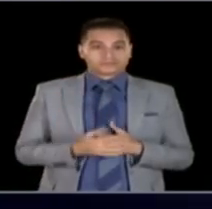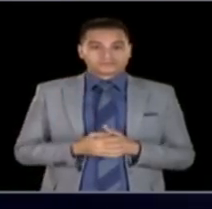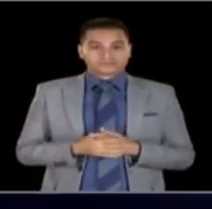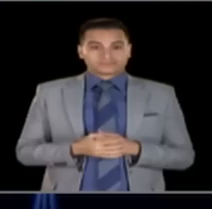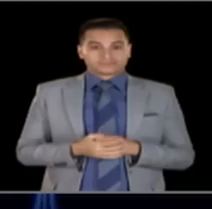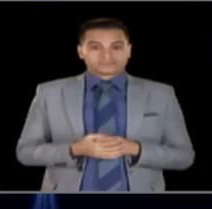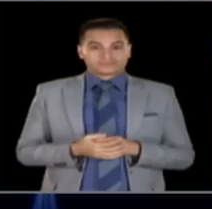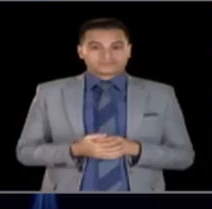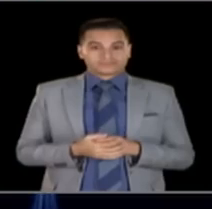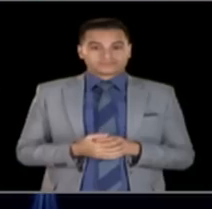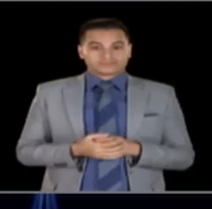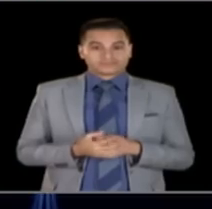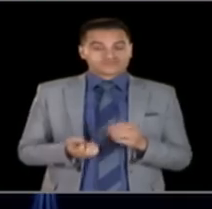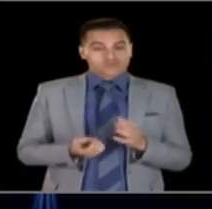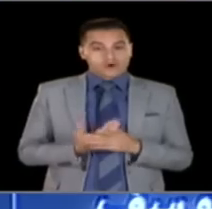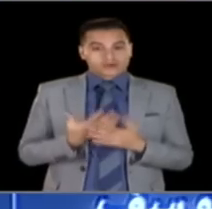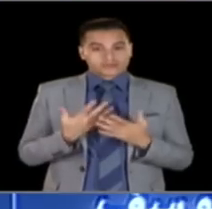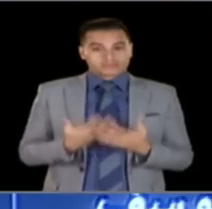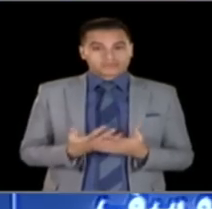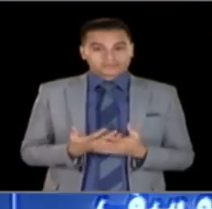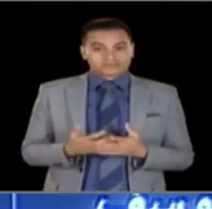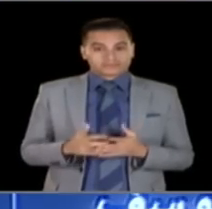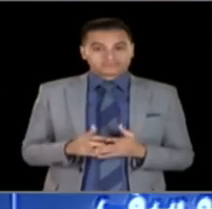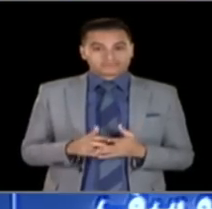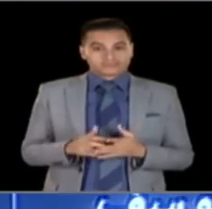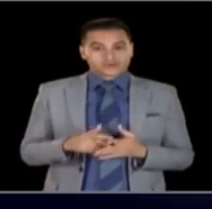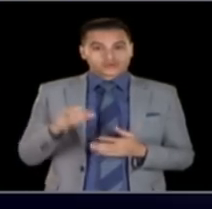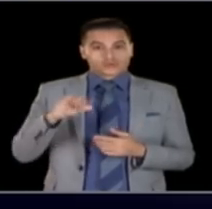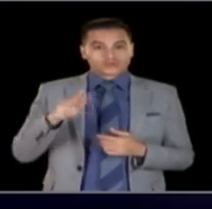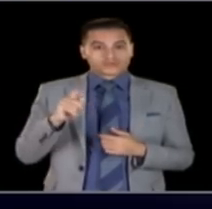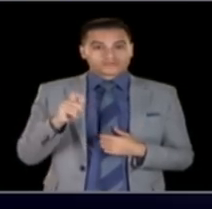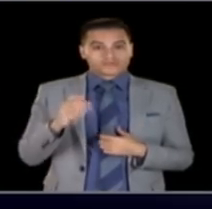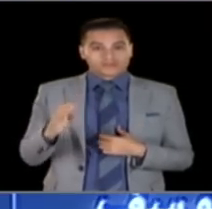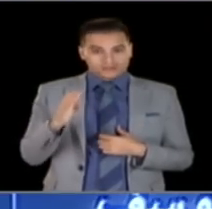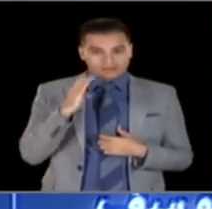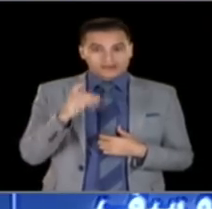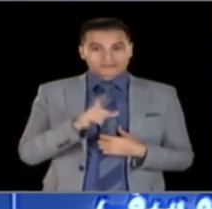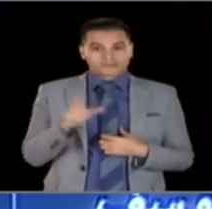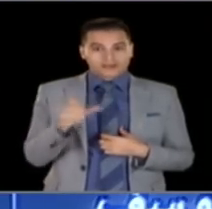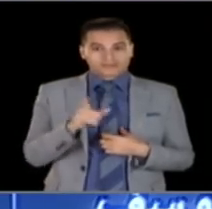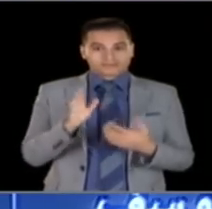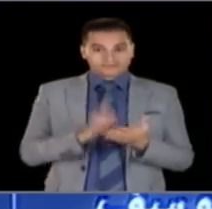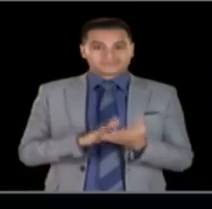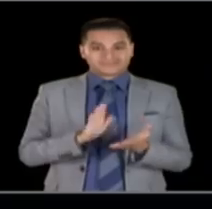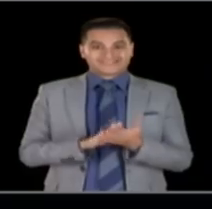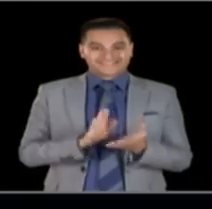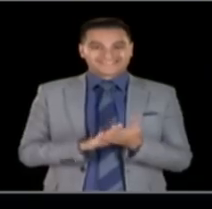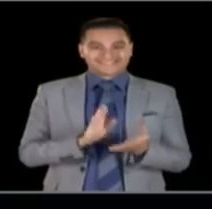حياتها في التسلق. معجزة. أفنت حياتها في التسلق مش عارف. يوسف رافض إجابة صحيحة.